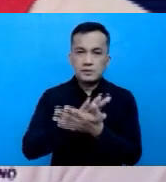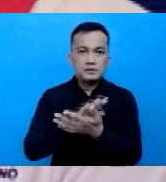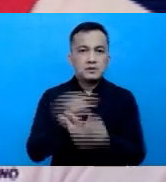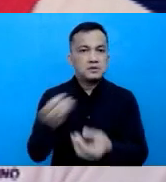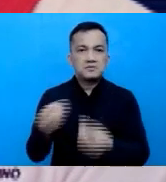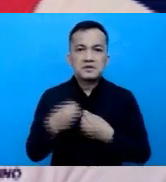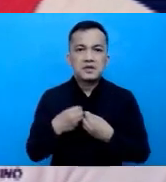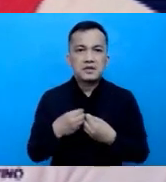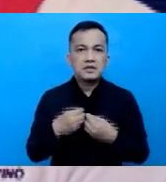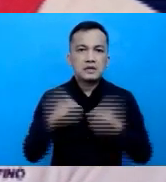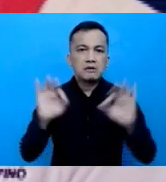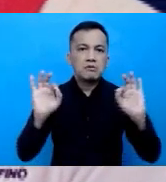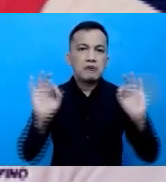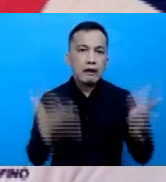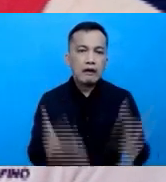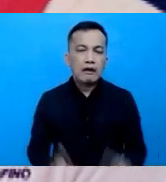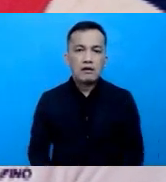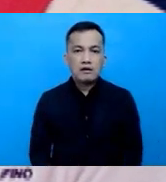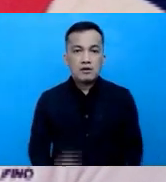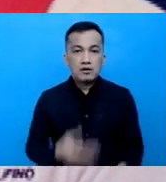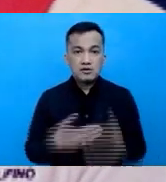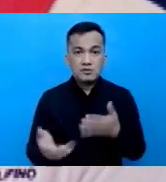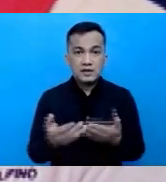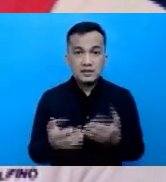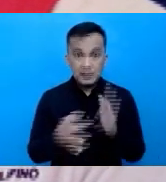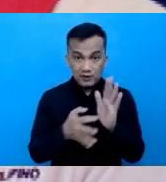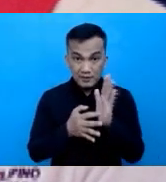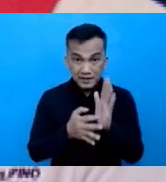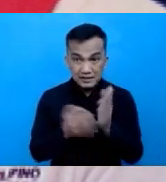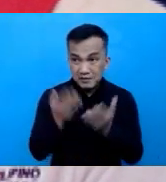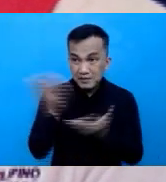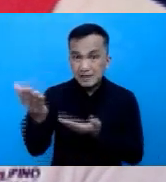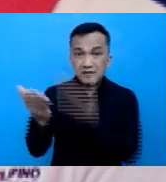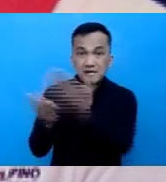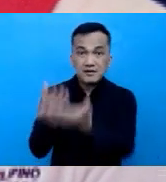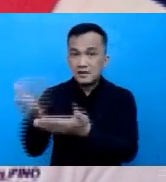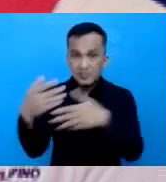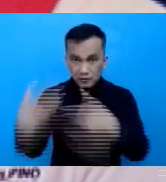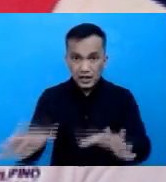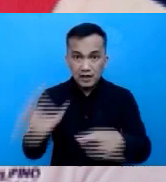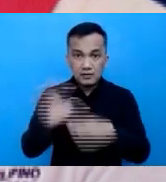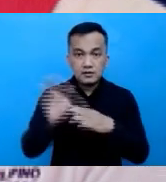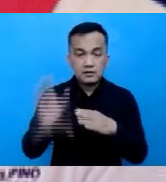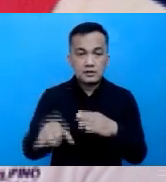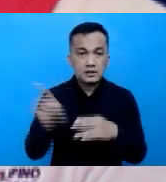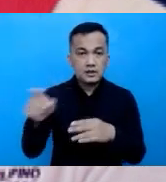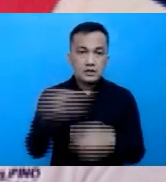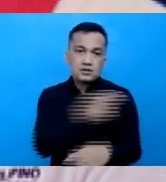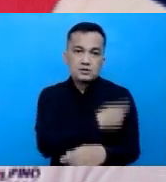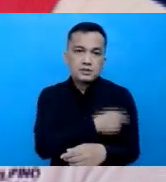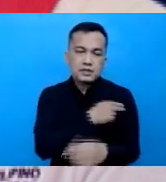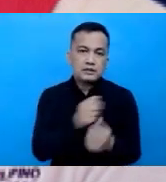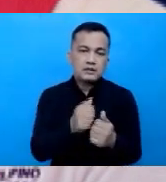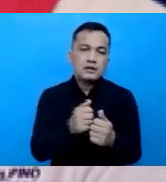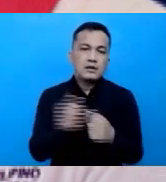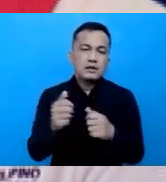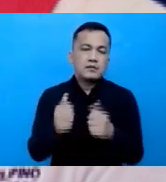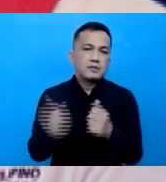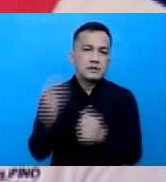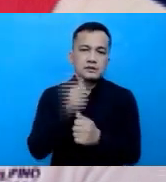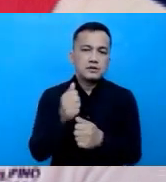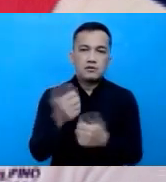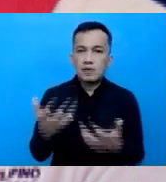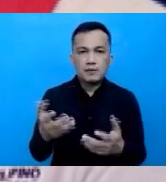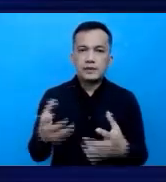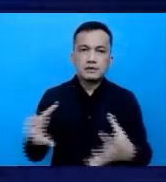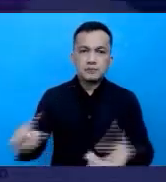kahit nag-submit po sila ng requirements sa kanilang hospital management, ay wala po silang natanggap. Sinabi na